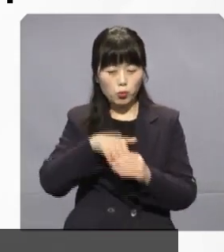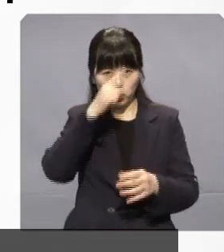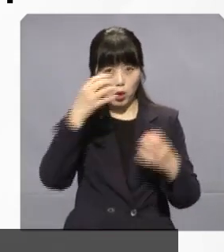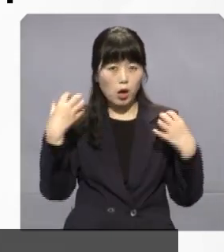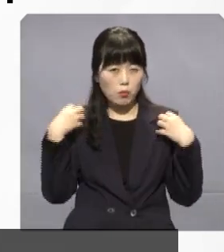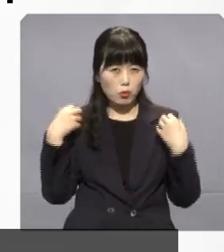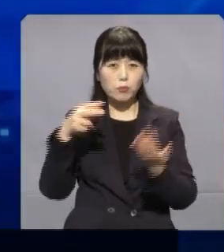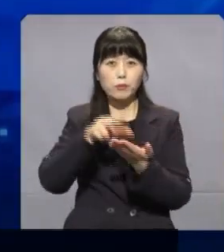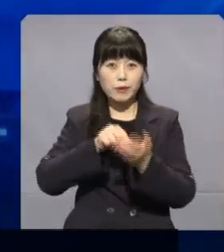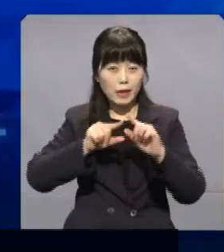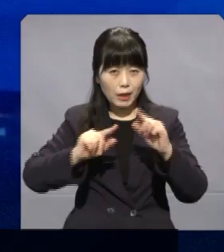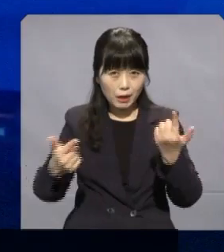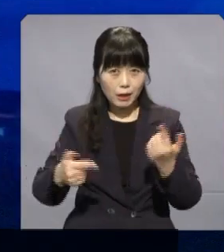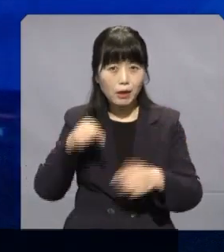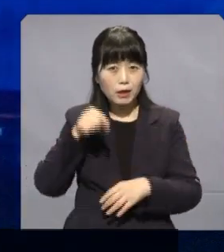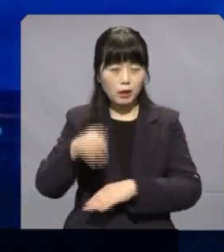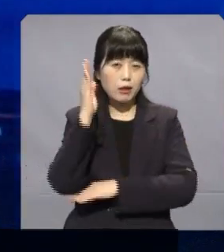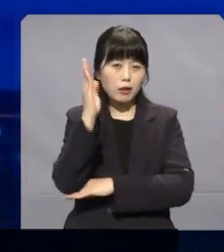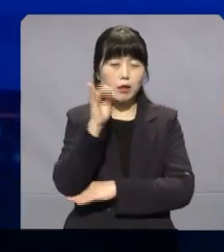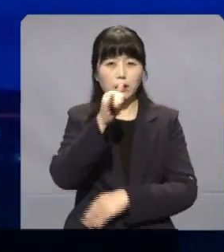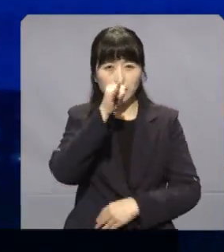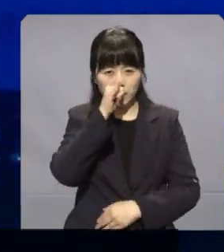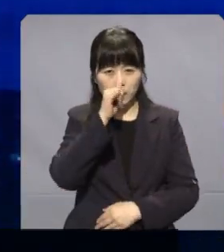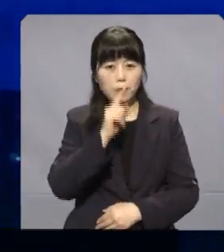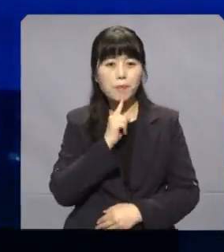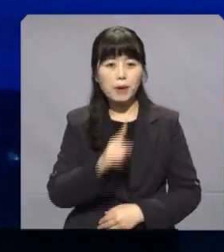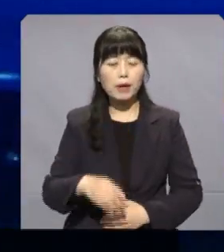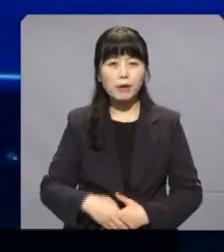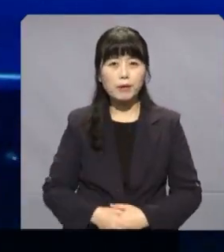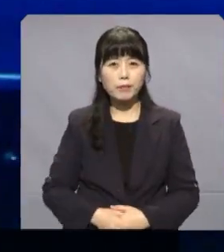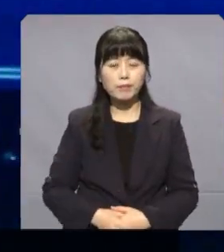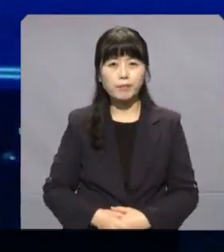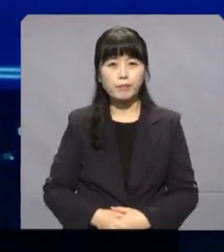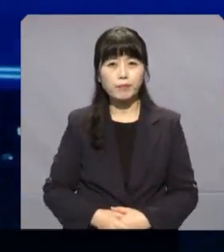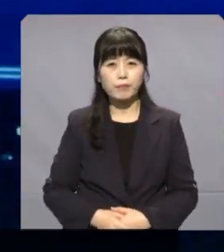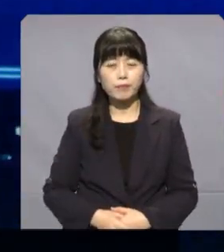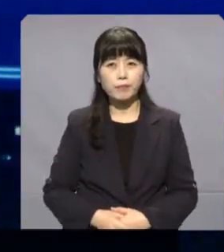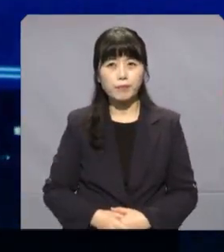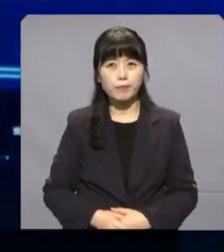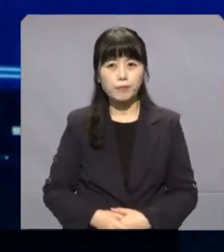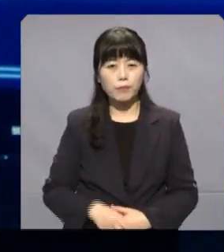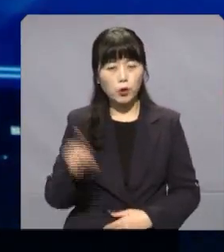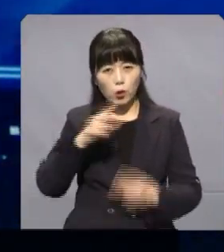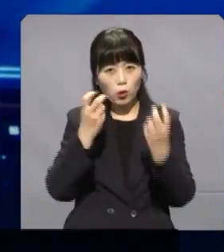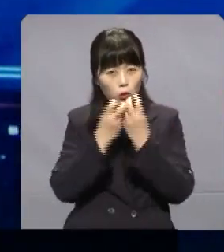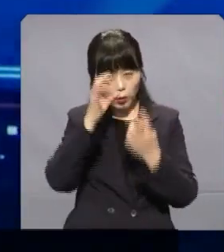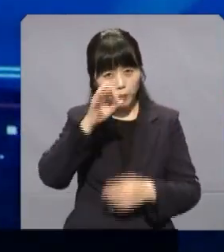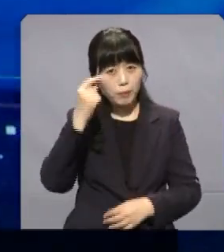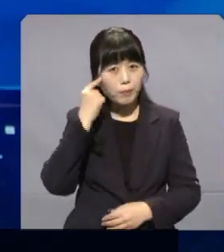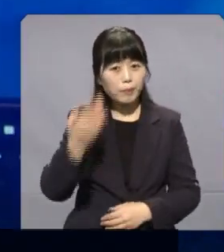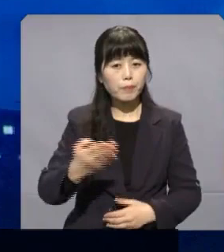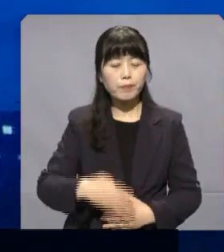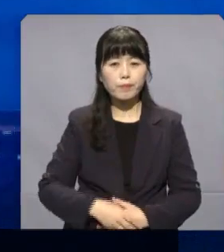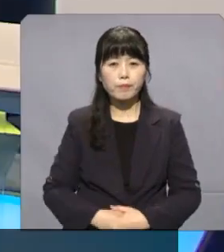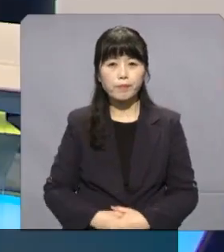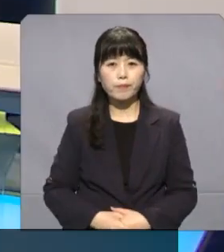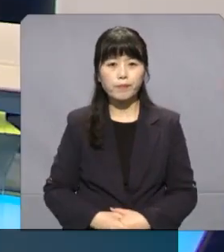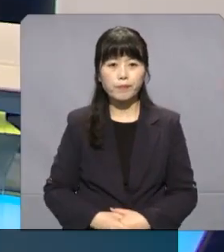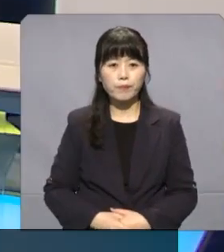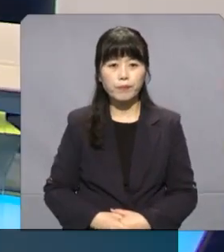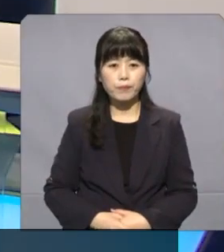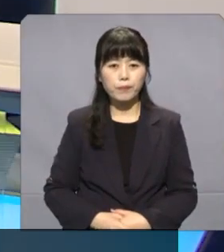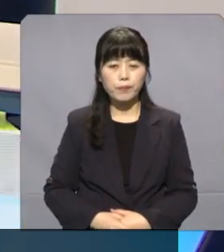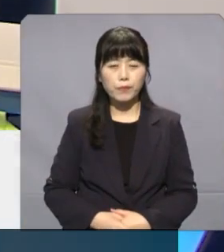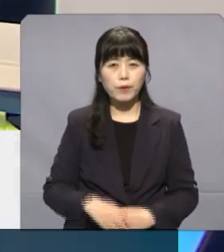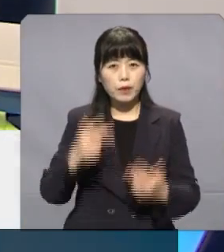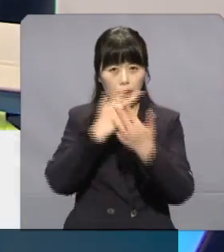정부만의 문제는 아니다 이런 얘기까지 하면서 선을 그었는데요 박 교수님 어떻게 보십니까 네 이게